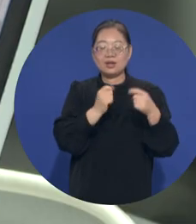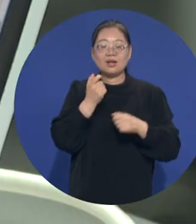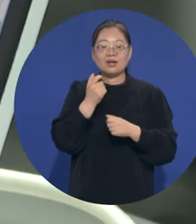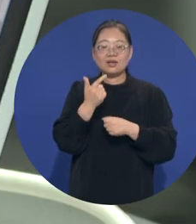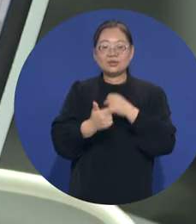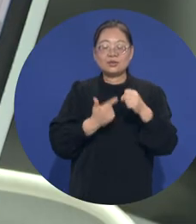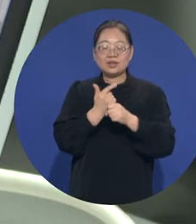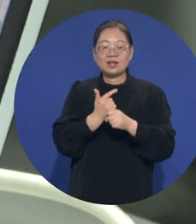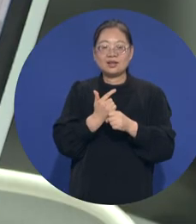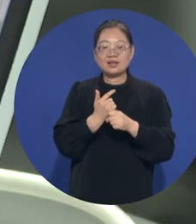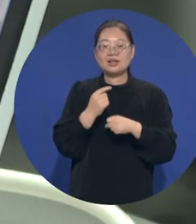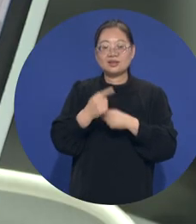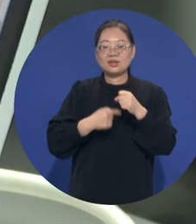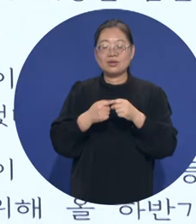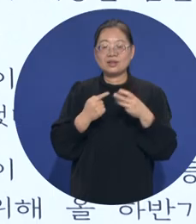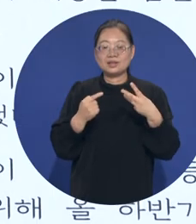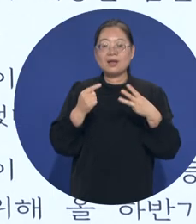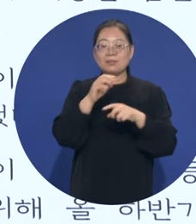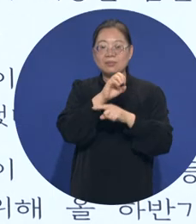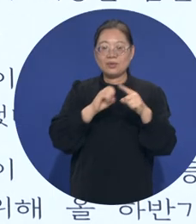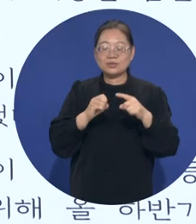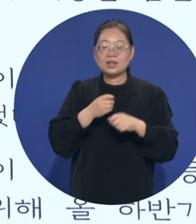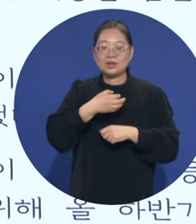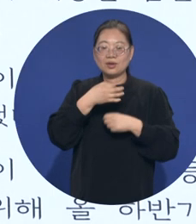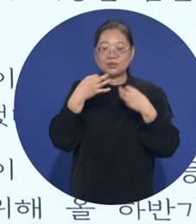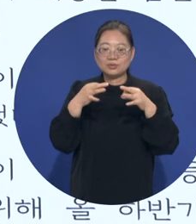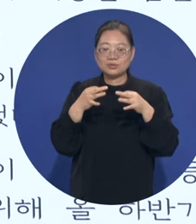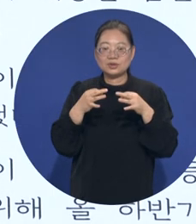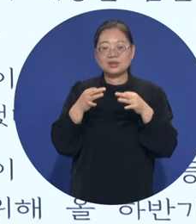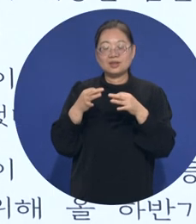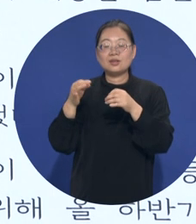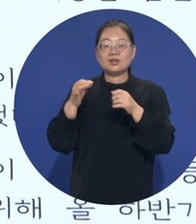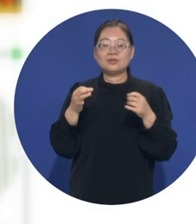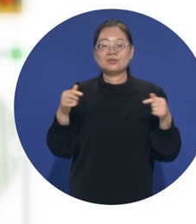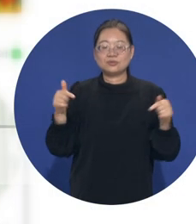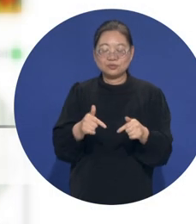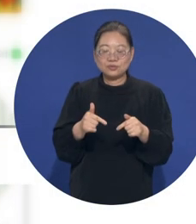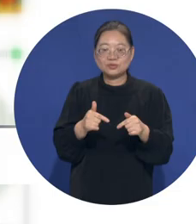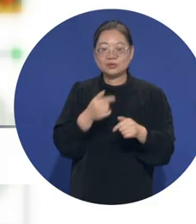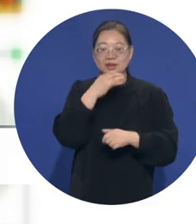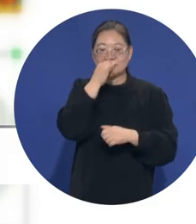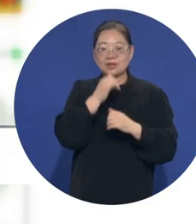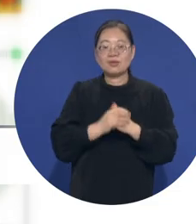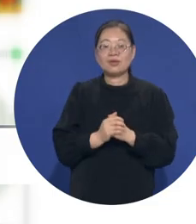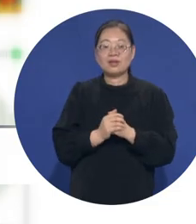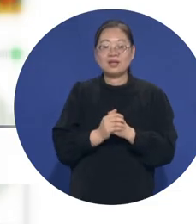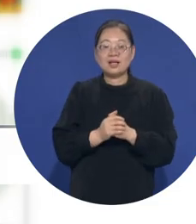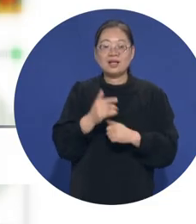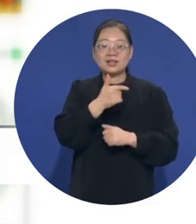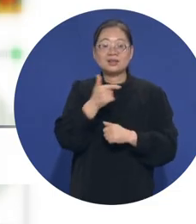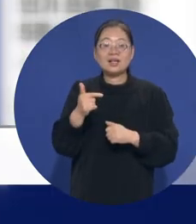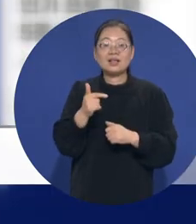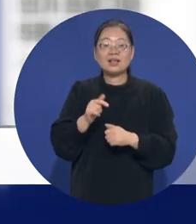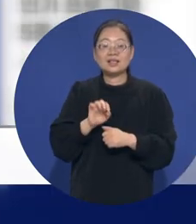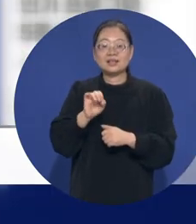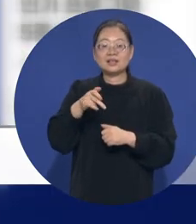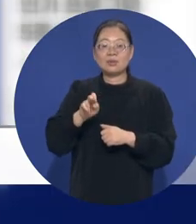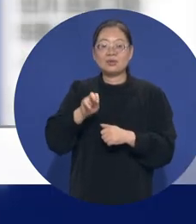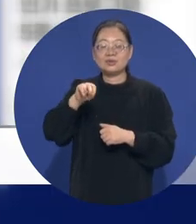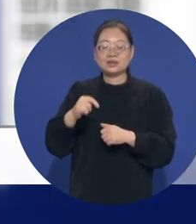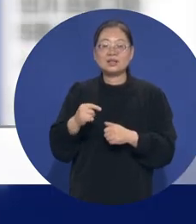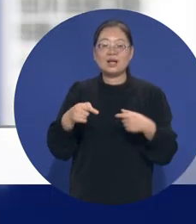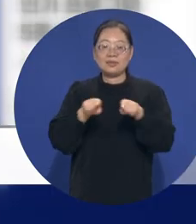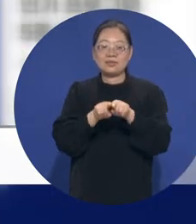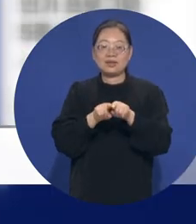연 3%의 금융비용 절감 효과를 누릴 수 있습니다. 이와 함께 재무 건전성이 높은 대형 이커머스 플랫폼과